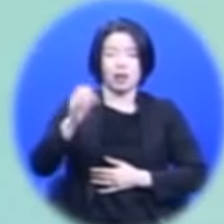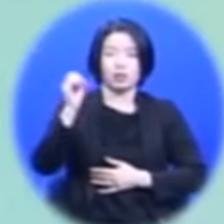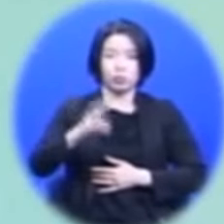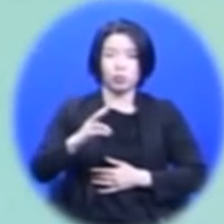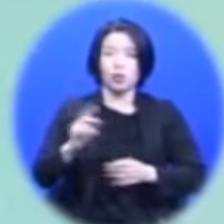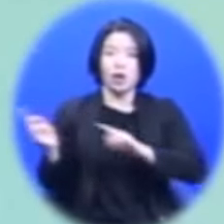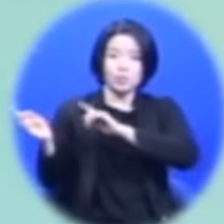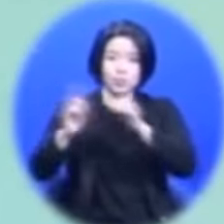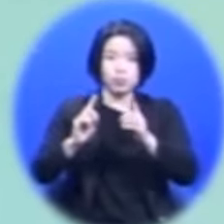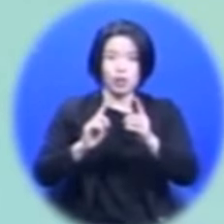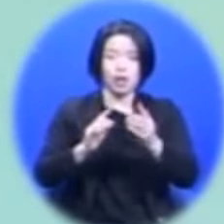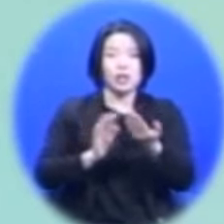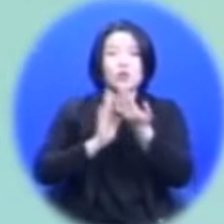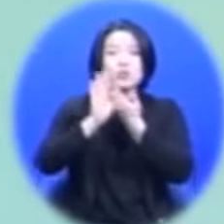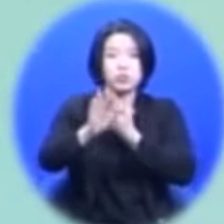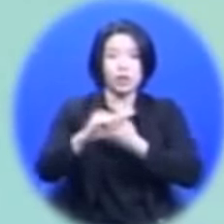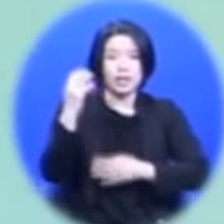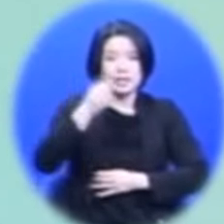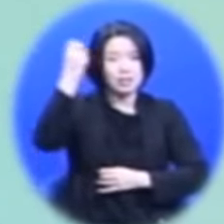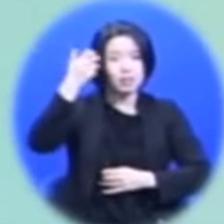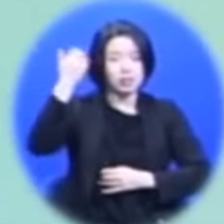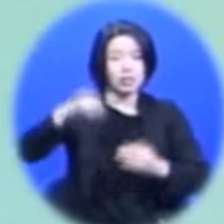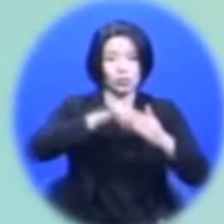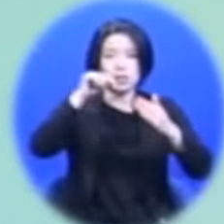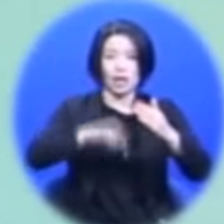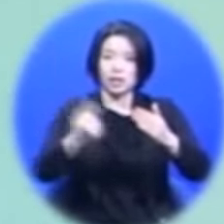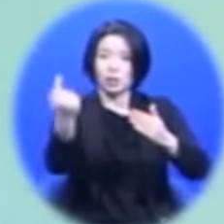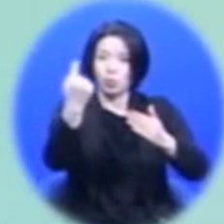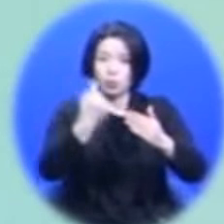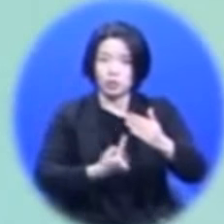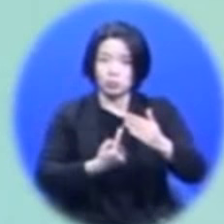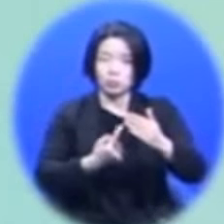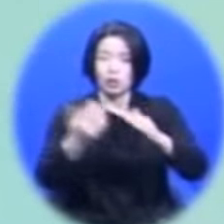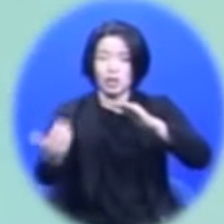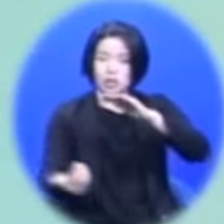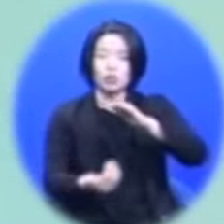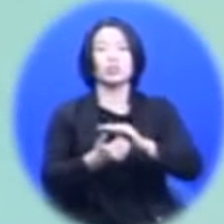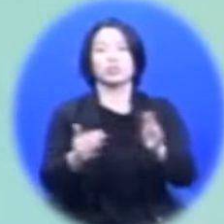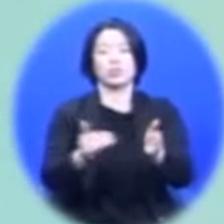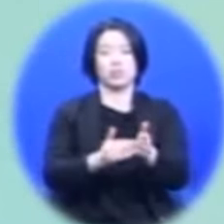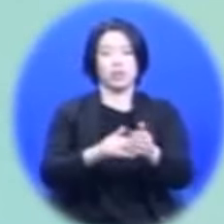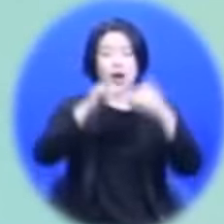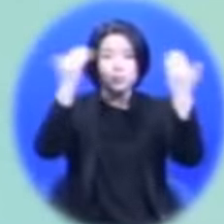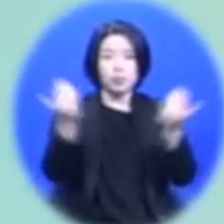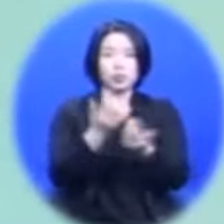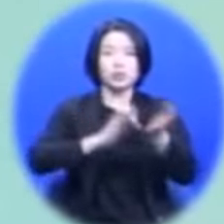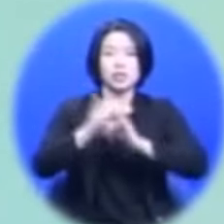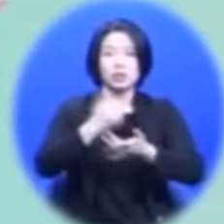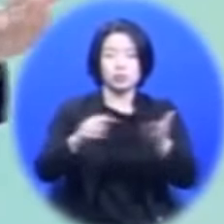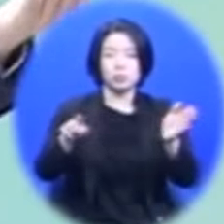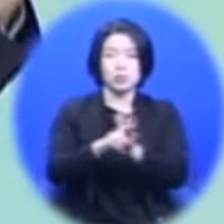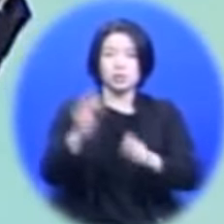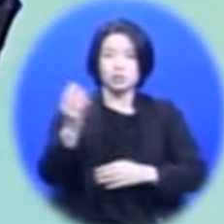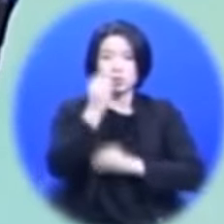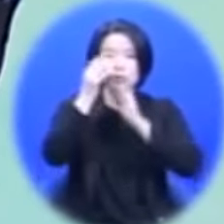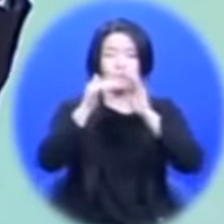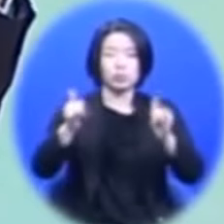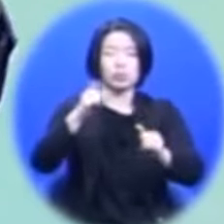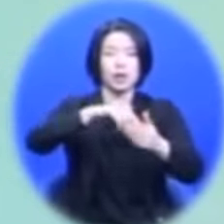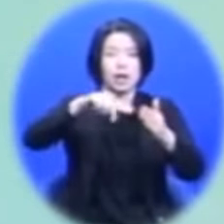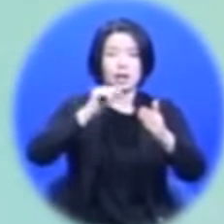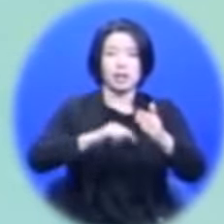부활 이후에 성령이 우리 안에 오심으로 이루어졌어요. 모든 예수 믿는 성도들 안에